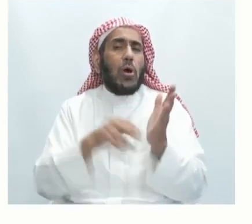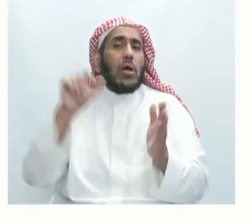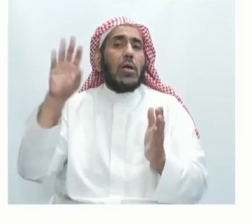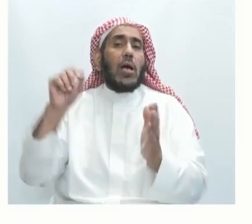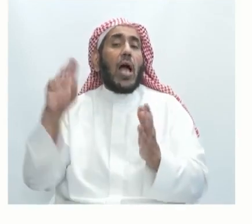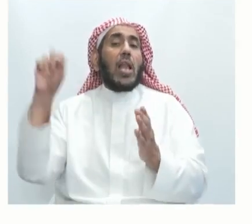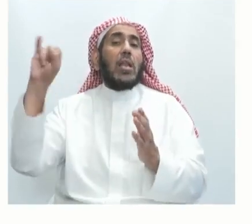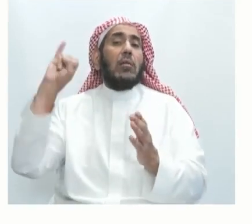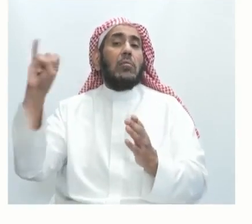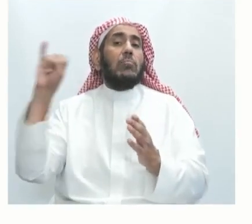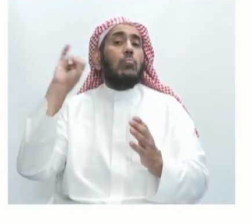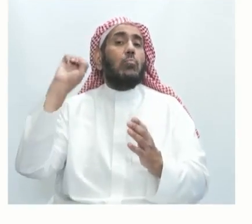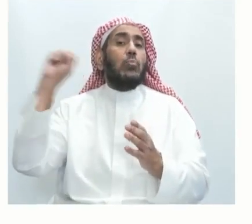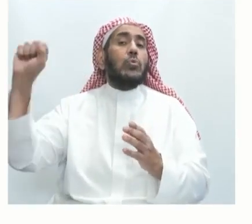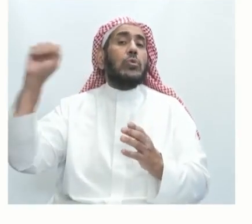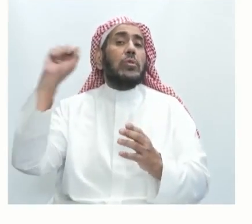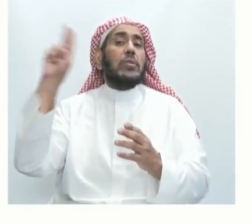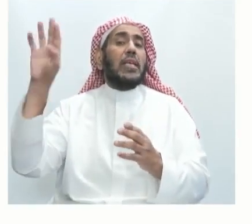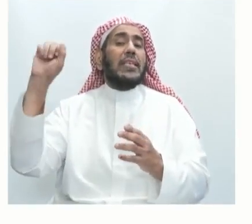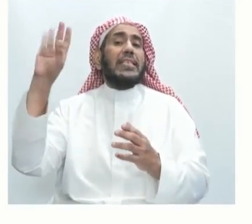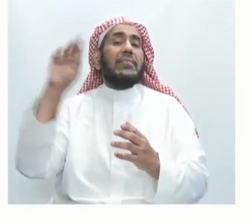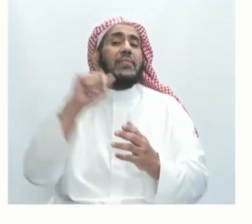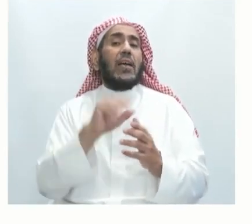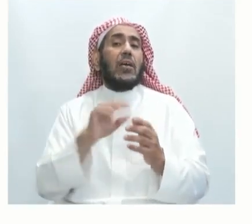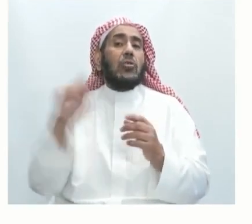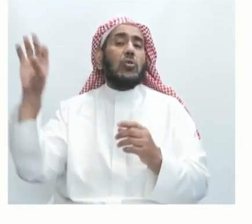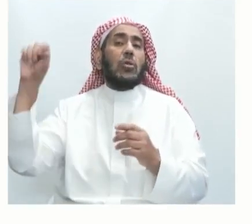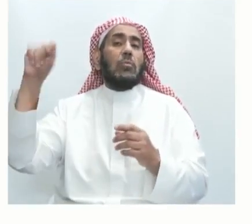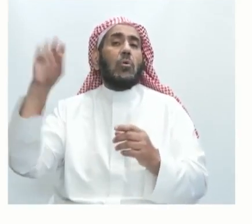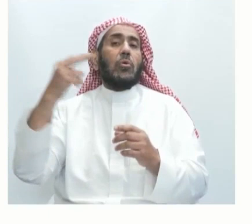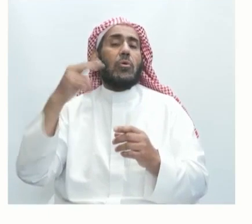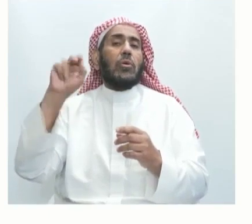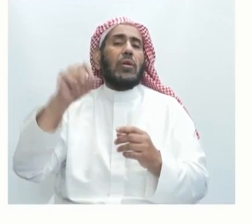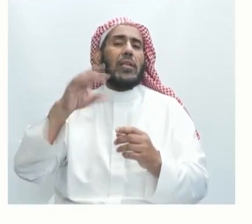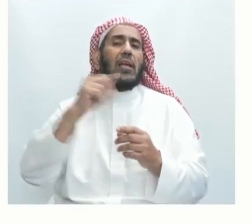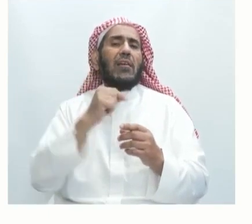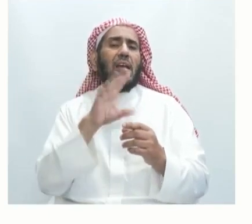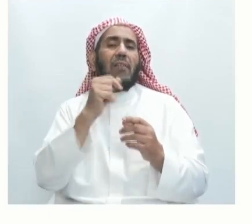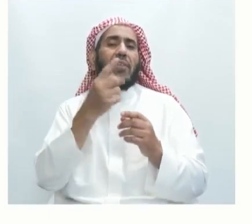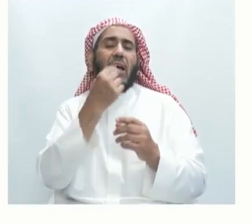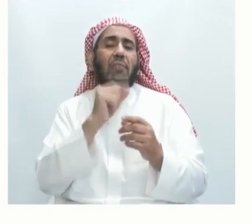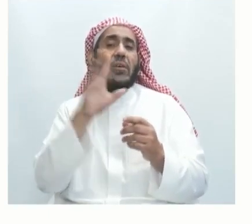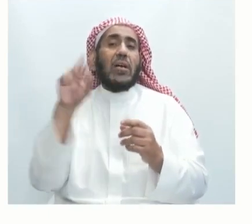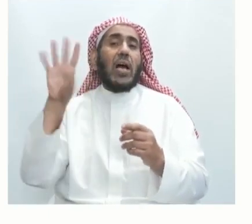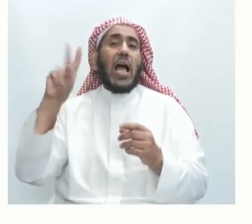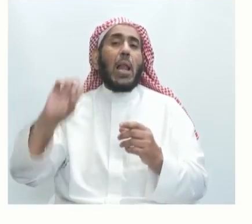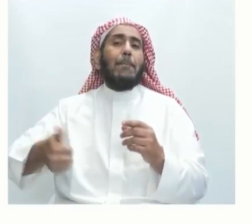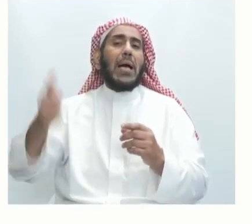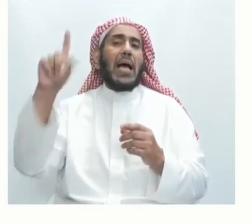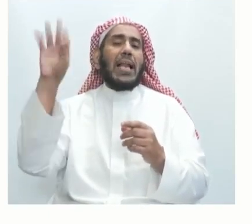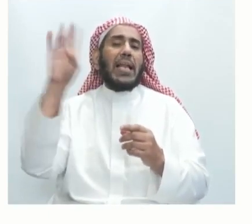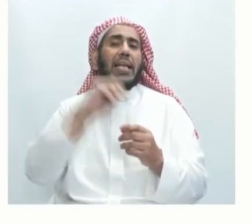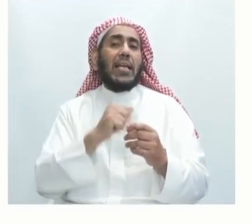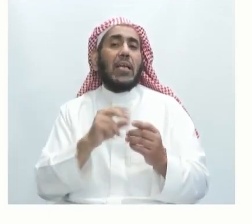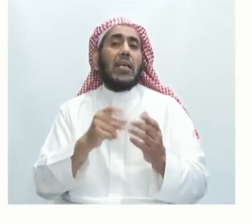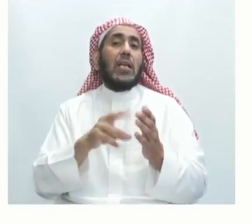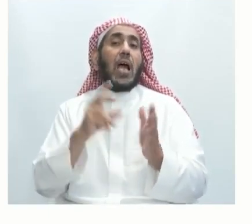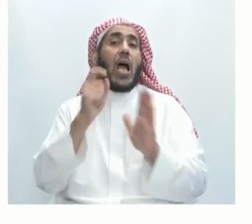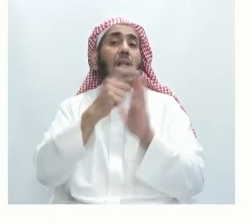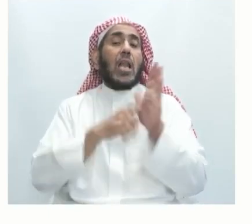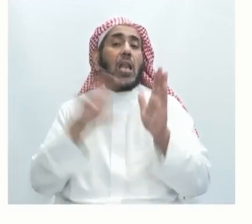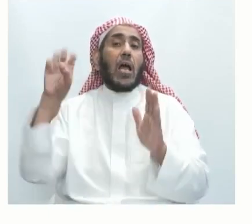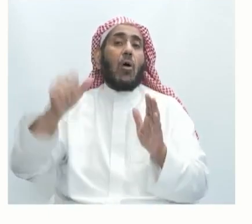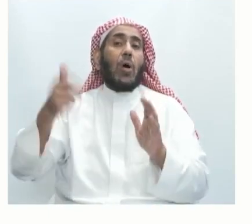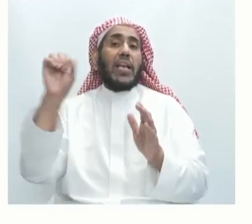المصطفى كما الف ابن جزيل غرناطي كتابا في الفقه المالكي سماه ماذا القوانين